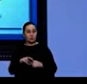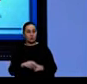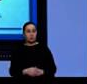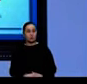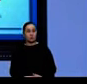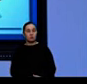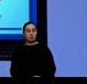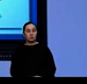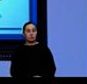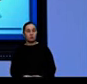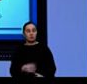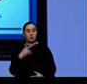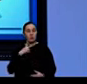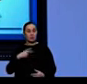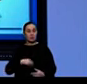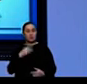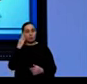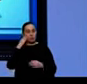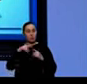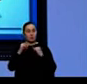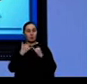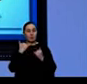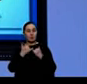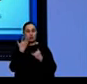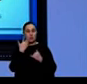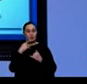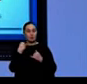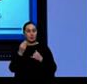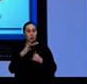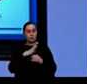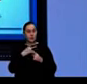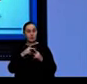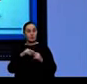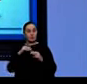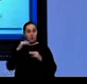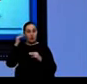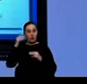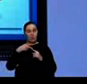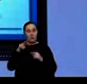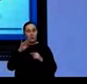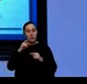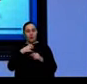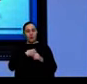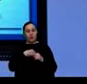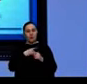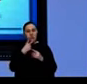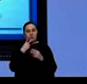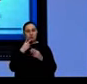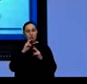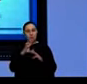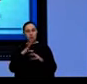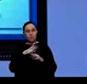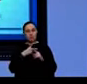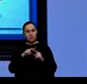сантиметр. Қызының бойы есі сарық рәңді берілген. Мана қызының бойы, мана диаграмма асосында көрсатып